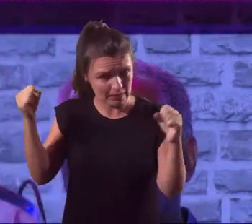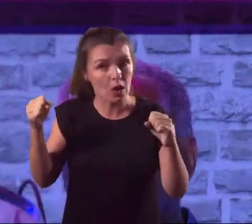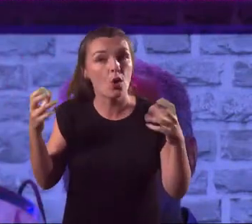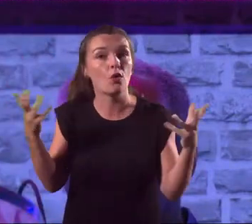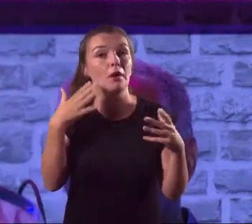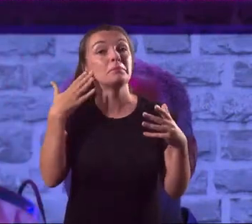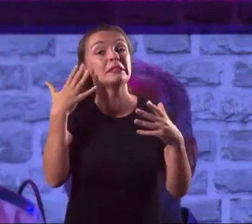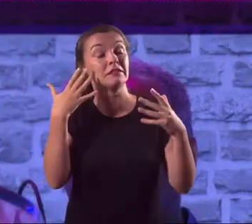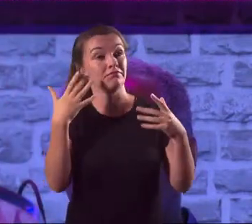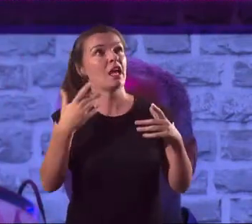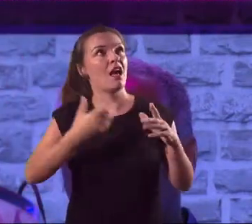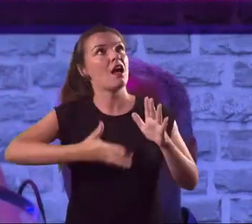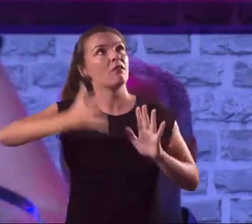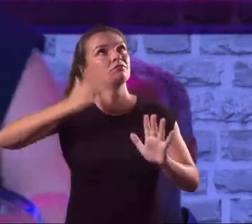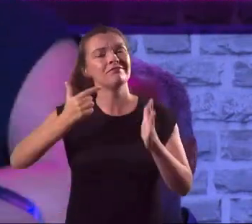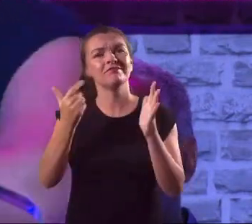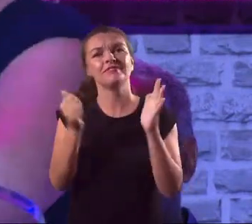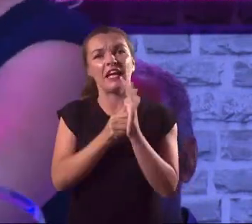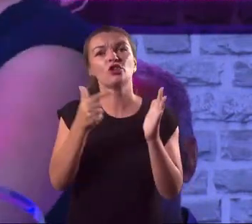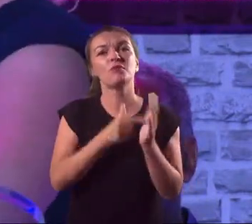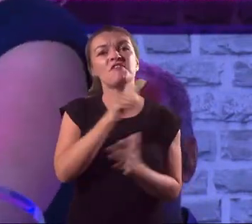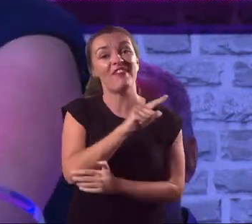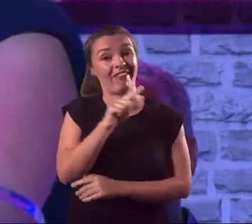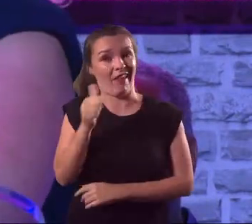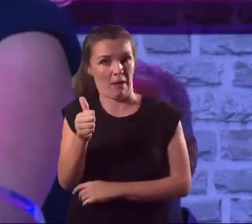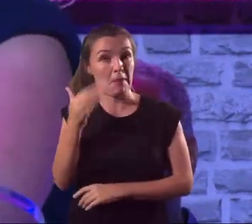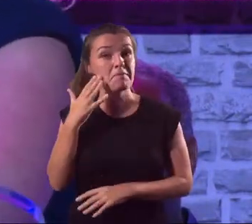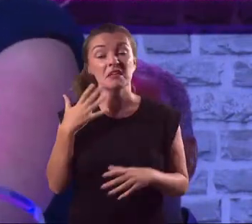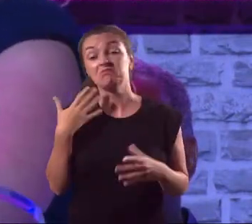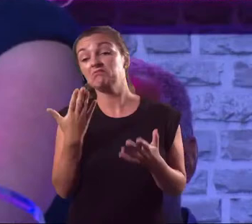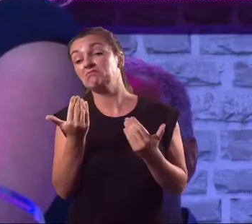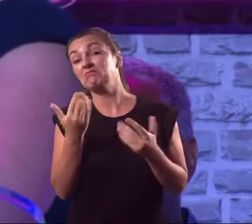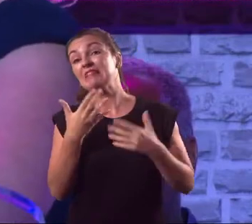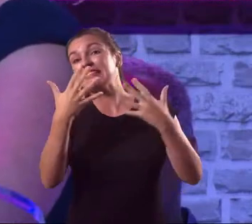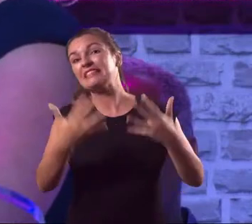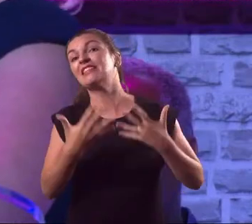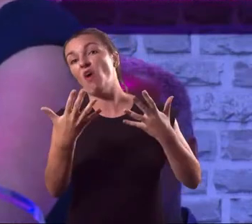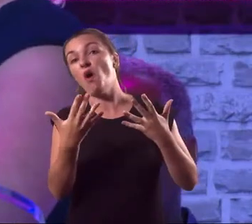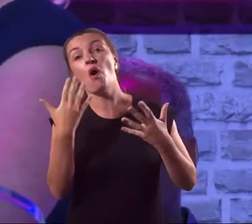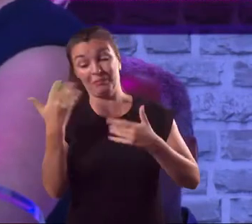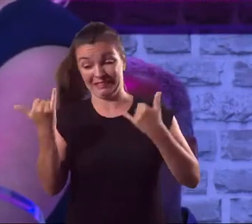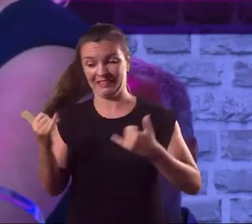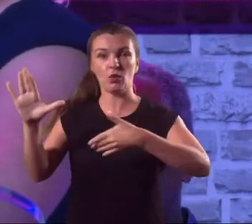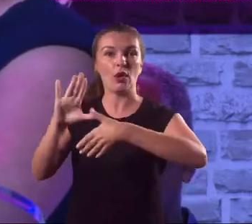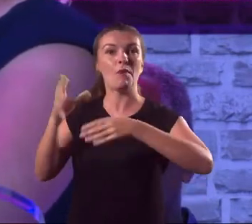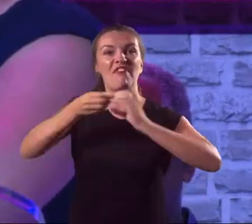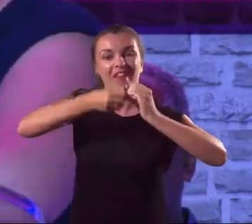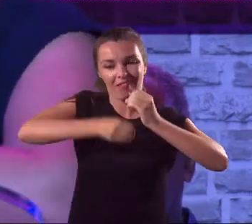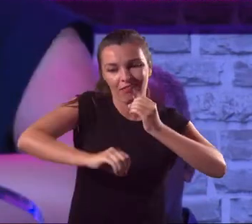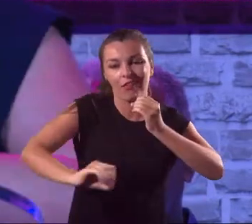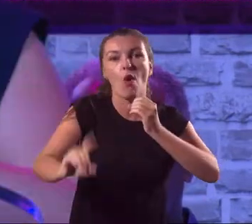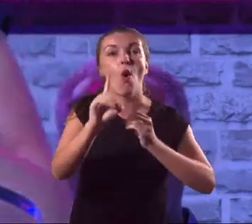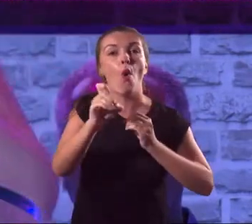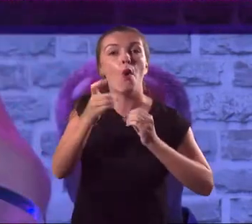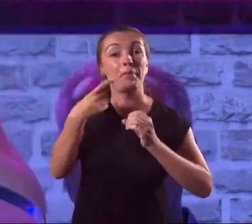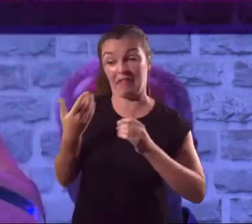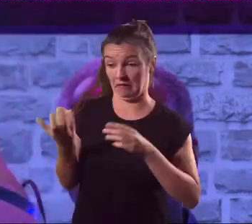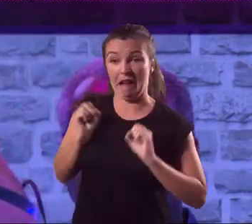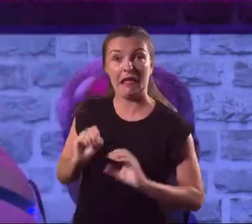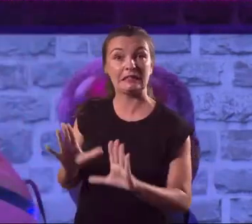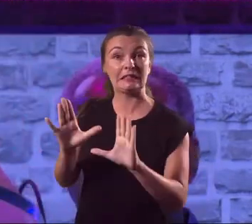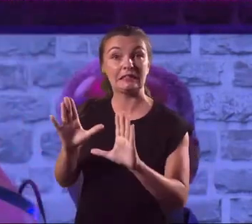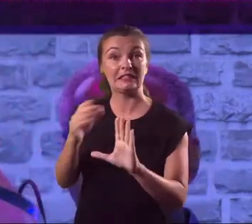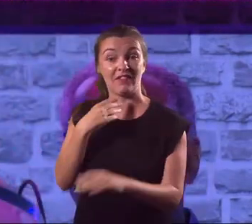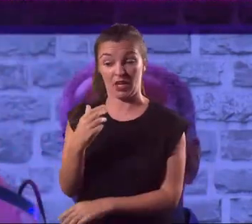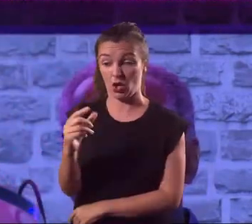si dans 10 ans, c'était en 2021, si dans 10 ans rien n'est fait pour la Guadeloupe sur la question des canalisations, alors il n'y aura plus aucune